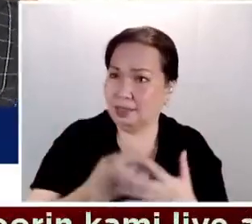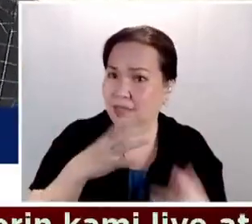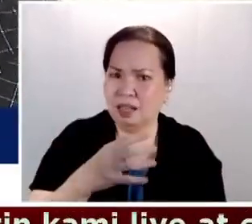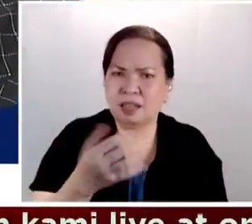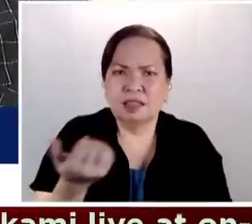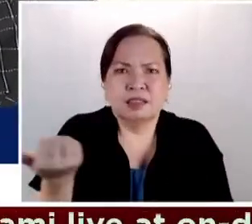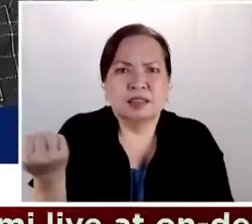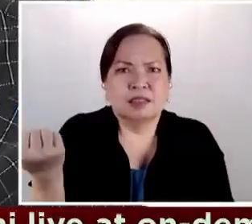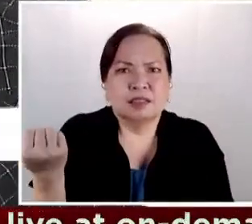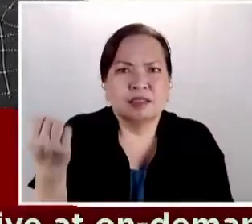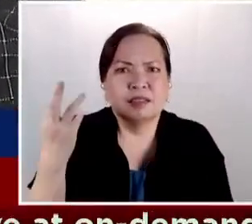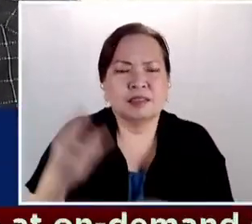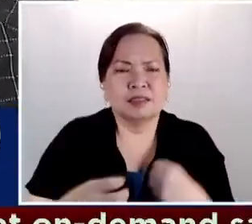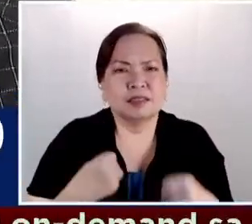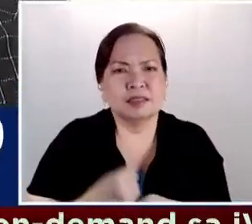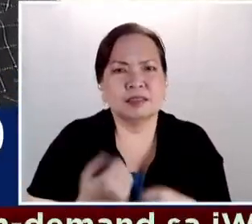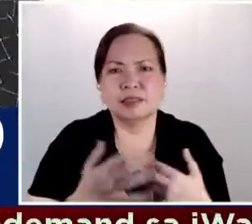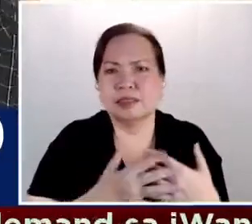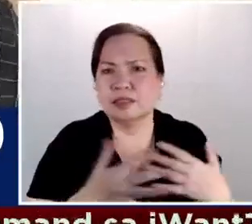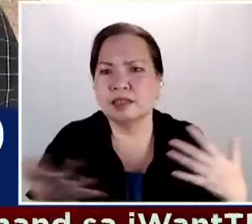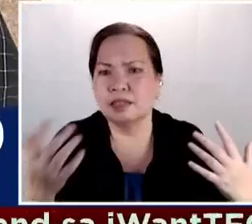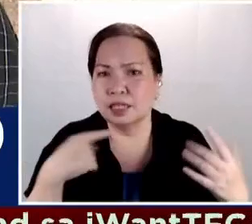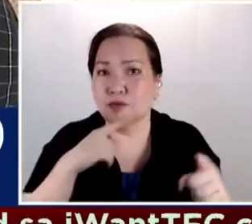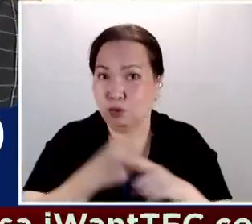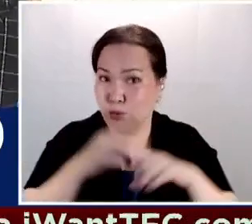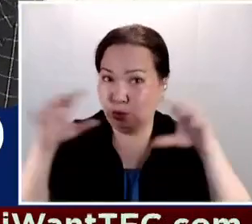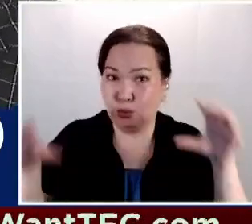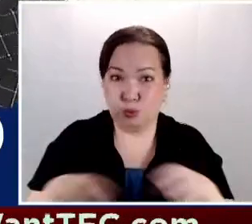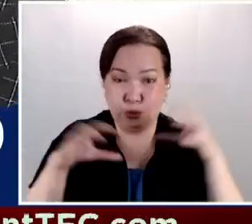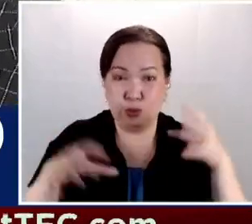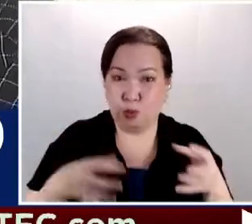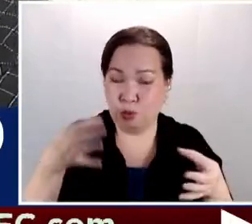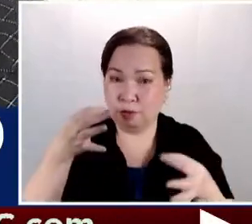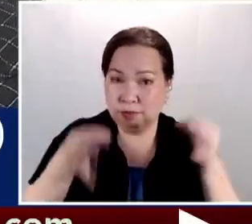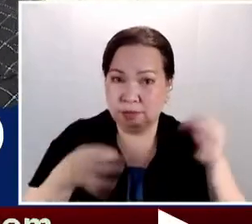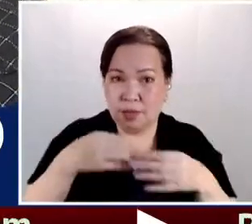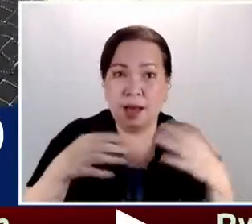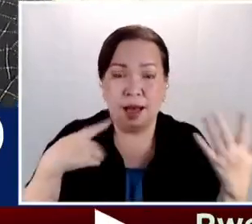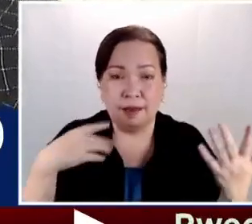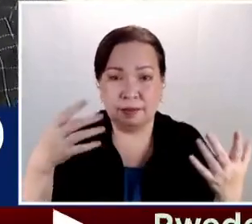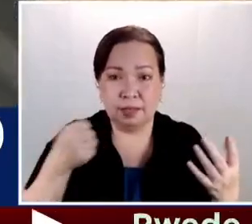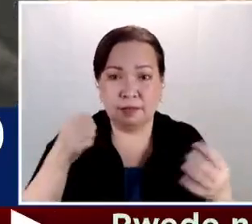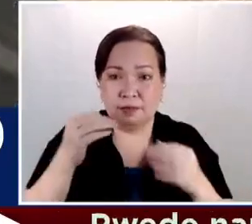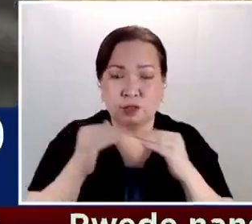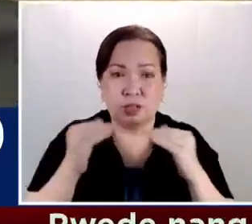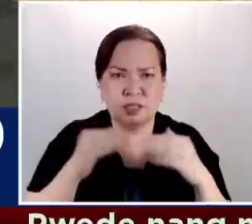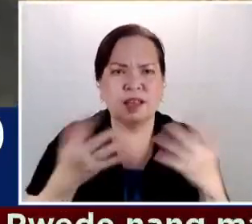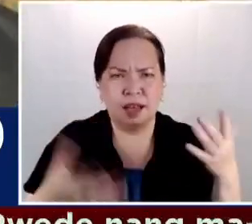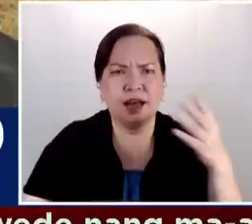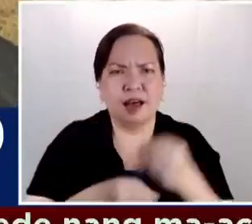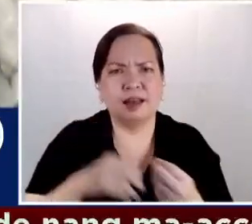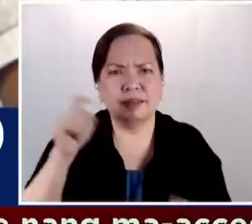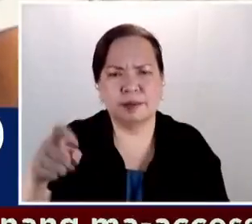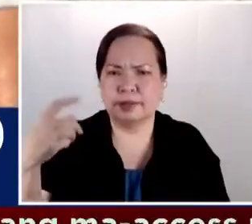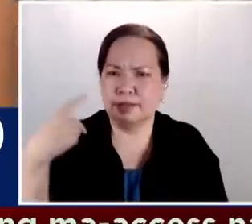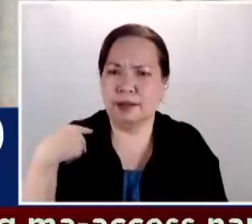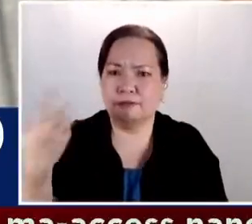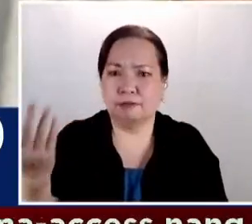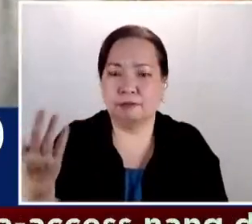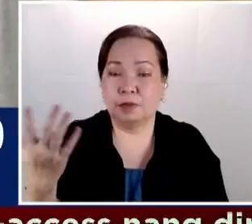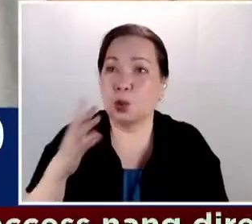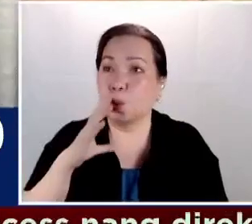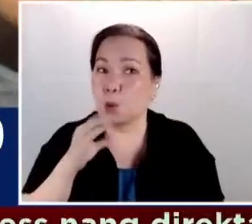6 na taon na. Kung nagtatrabaho at talagang hinahanap ang usulisya, sana nadagdagan na. Para sa mga dumalo